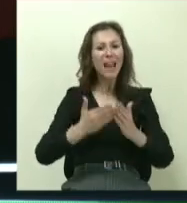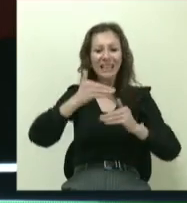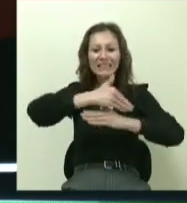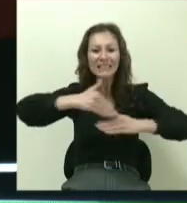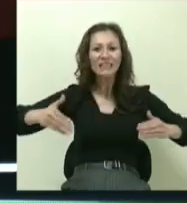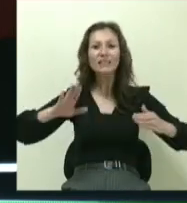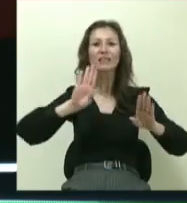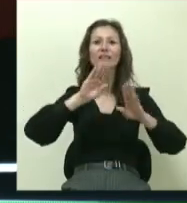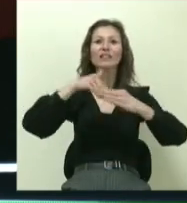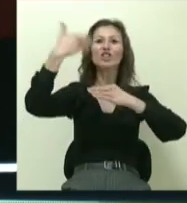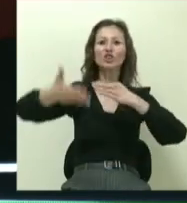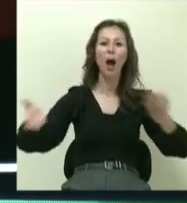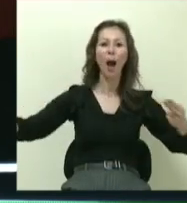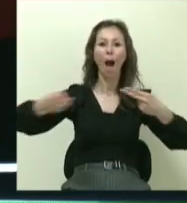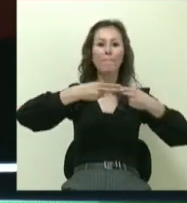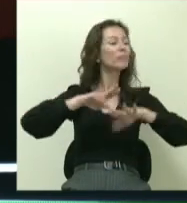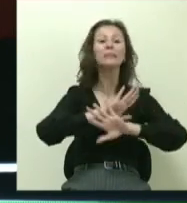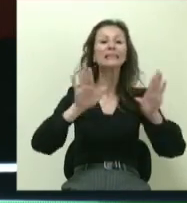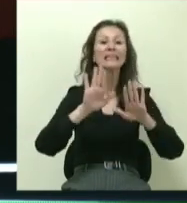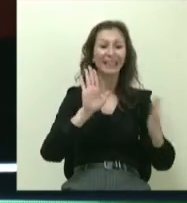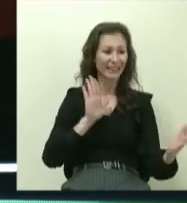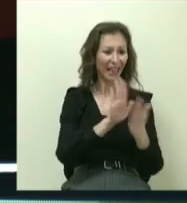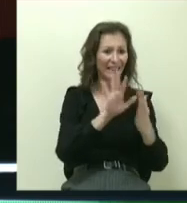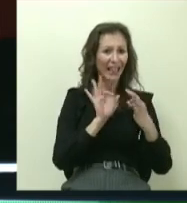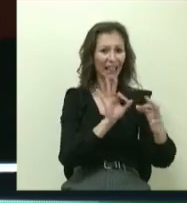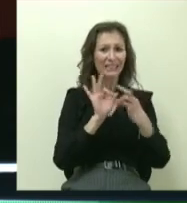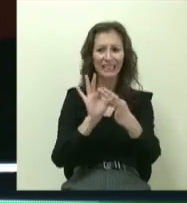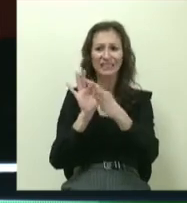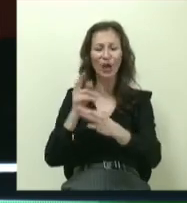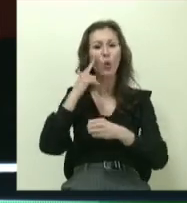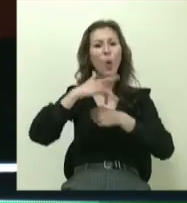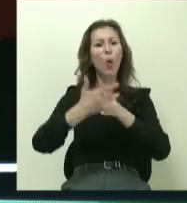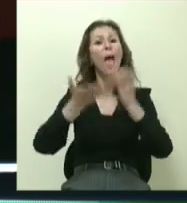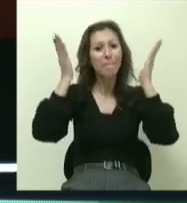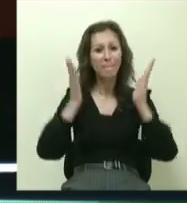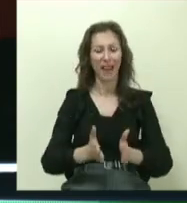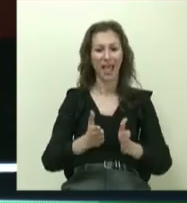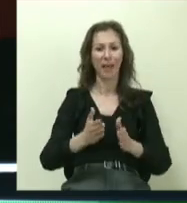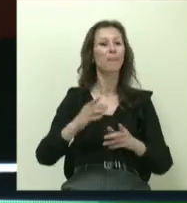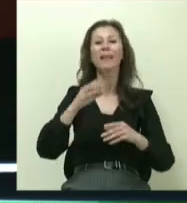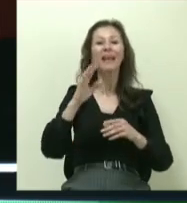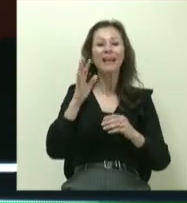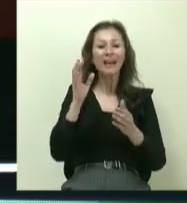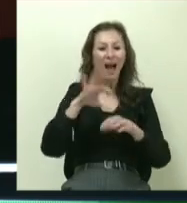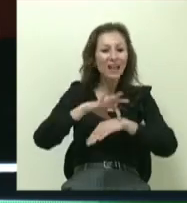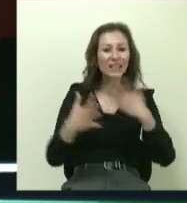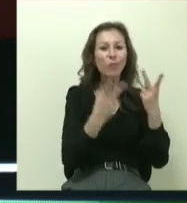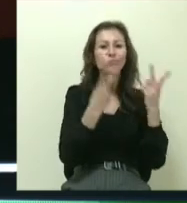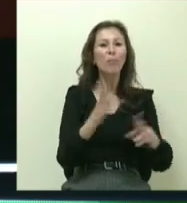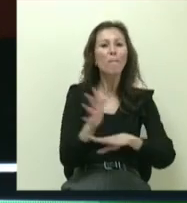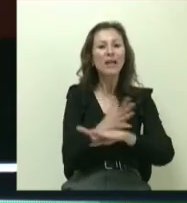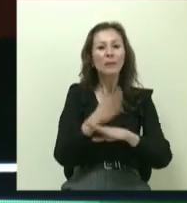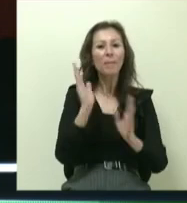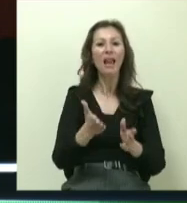dışarıya kapatmakla kalmadılar yakın ilişki içinde oldukları ülkelere bile tıbbi malzeme ihracatını